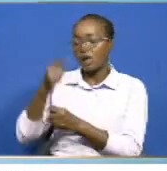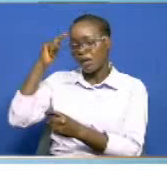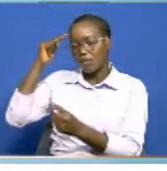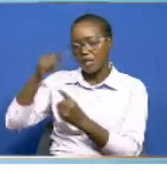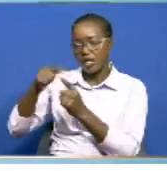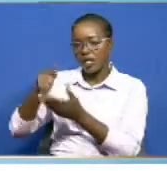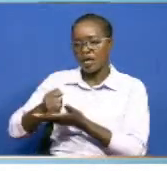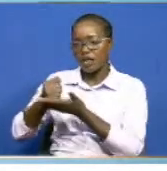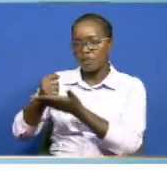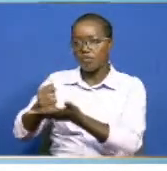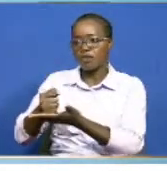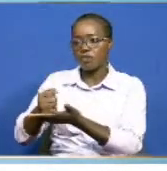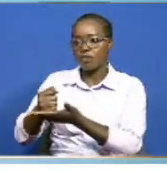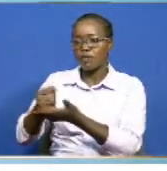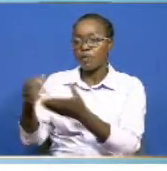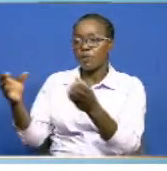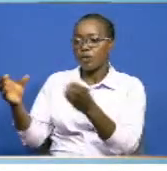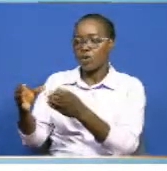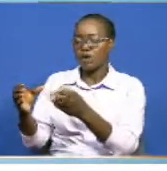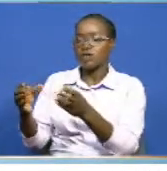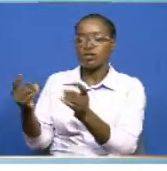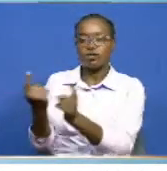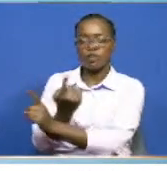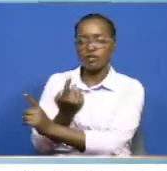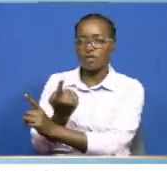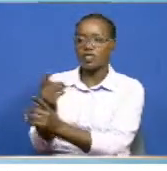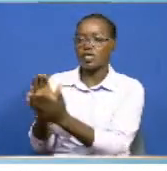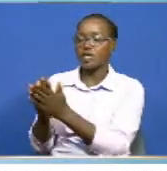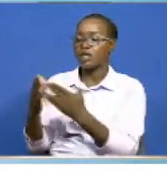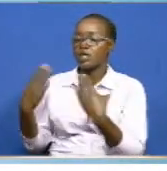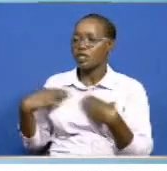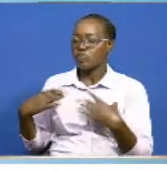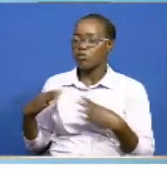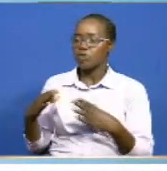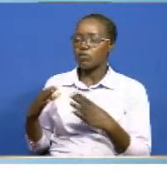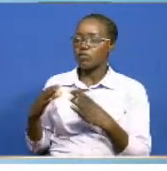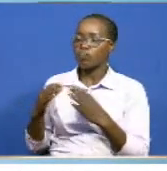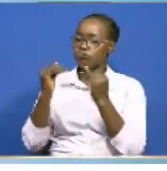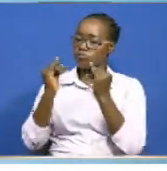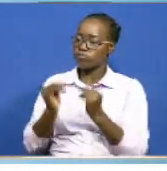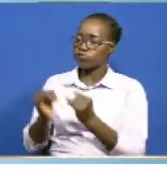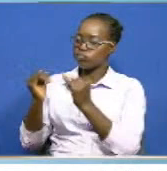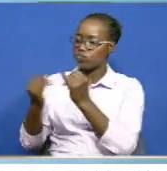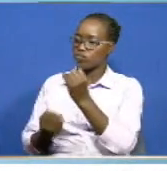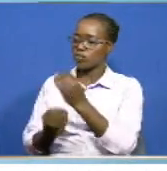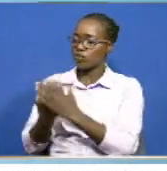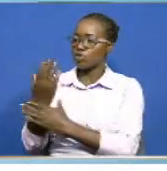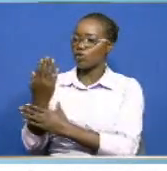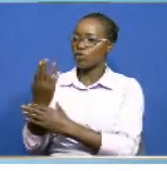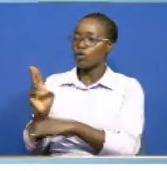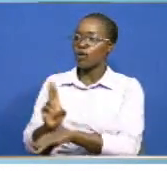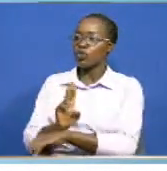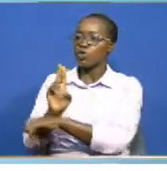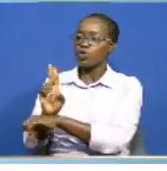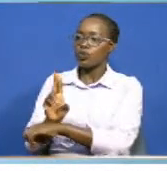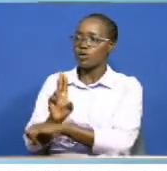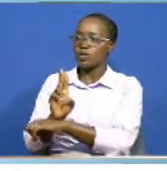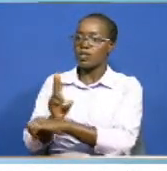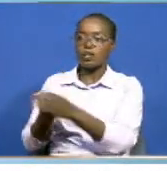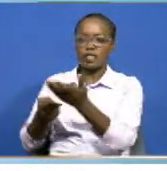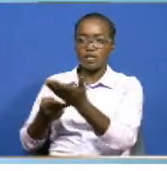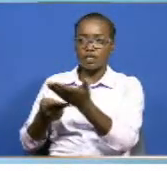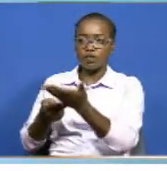kusaidia organizations na watu binafsi kujiendeleza kwa kutumia teknolojia ili pia